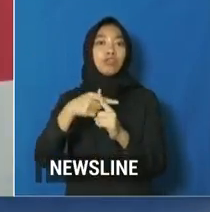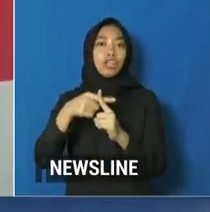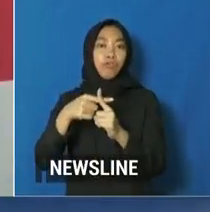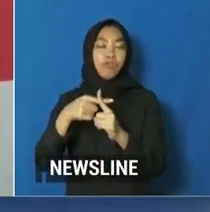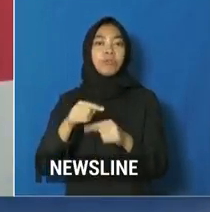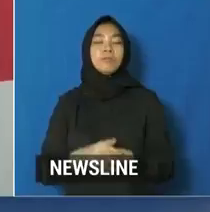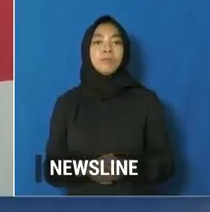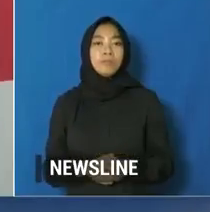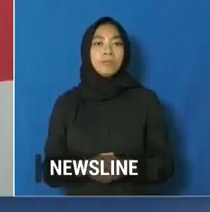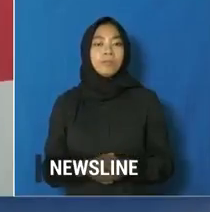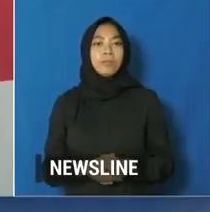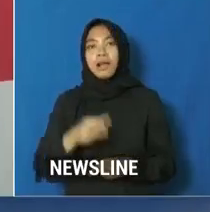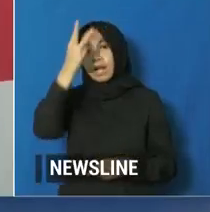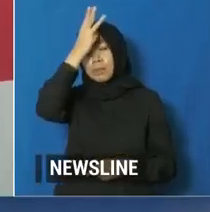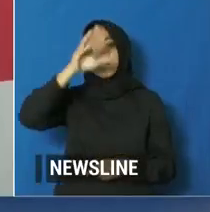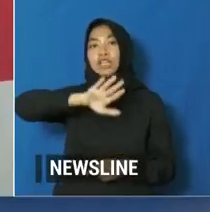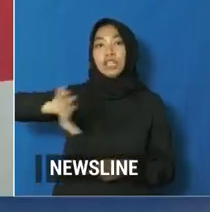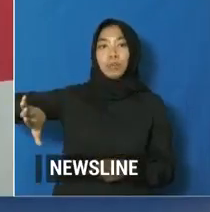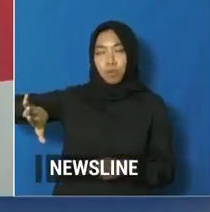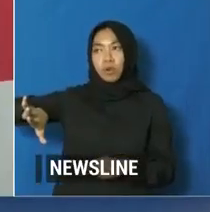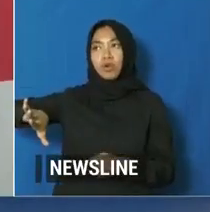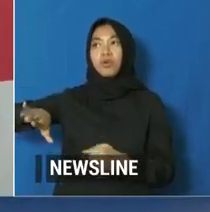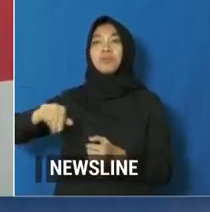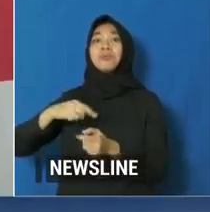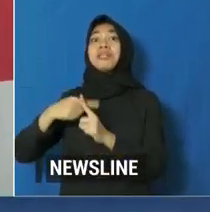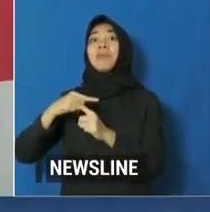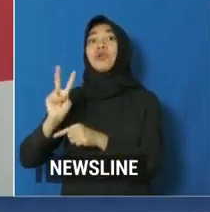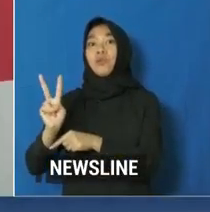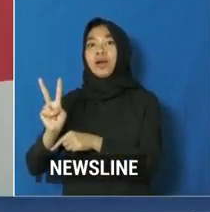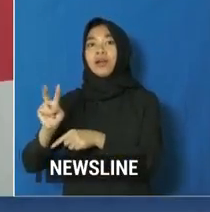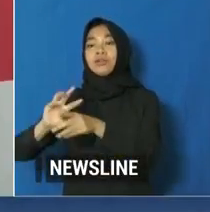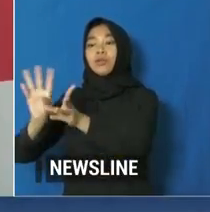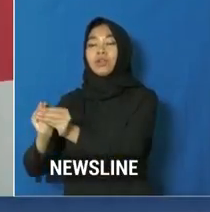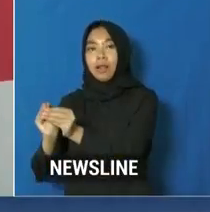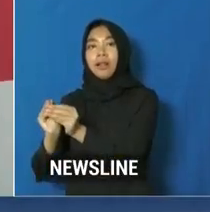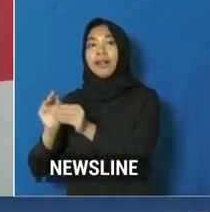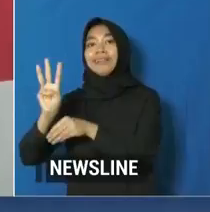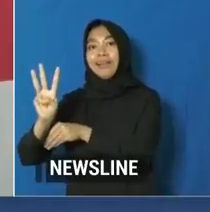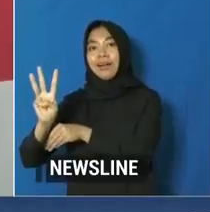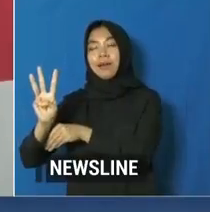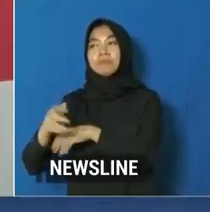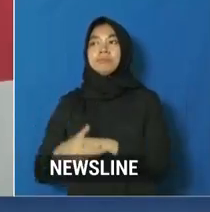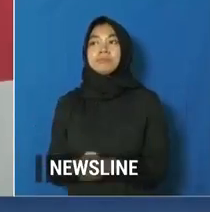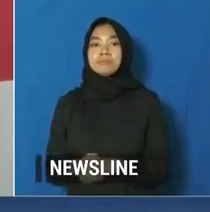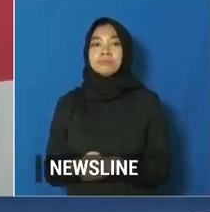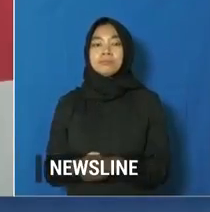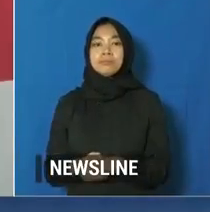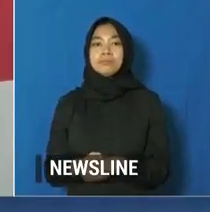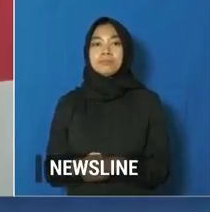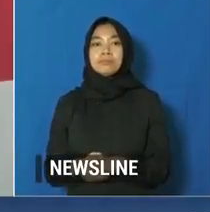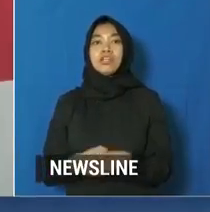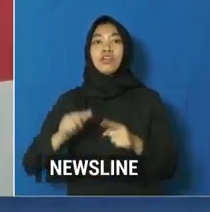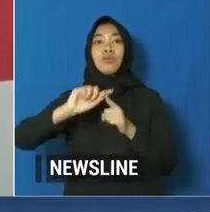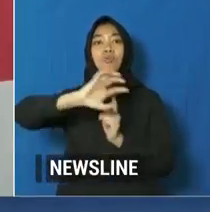akumulasinya. Kalimantan Timur ada penambahan 2 kasus, sehingga jumlah totalnya menjadi 3 orang.